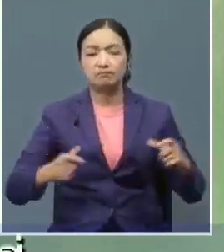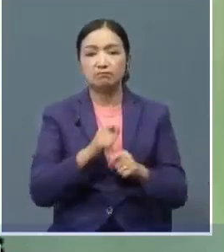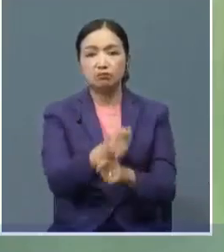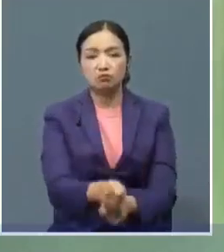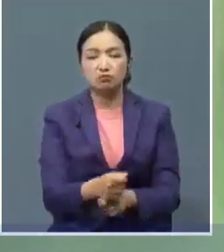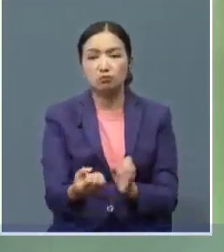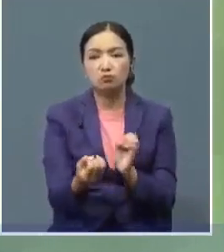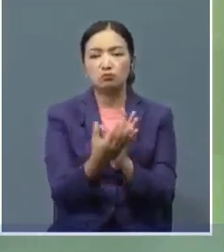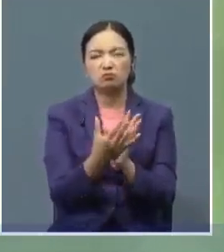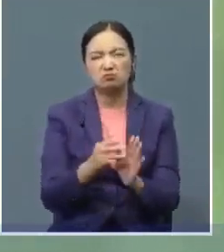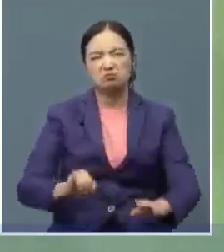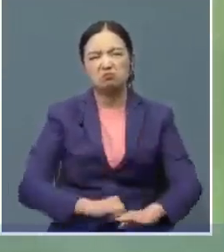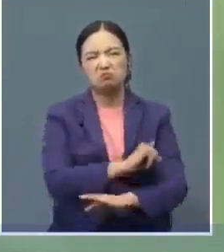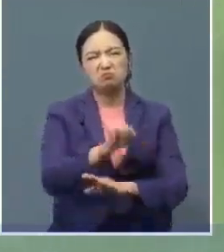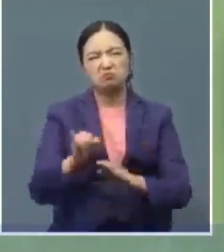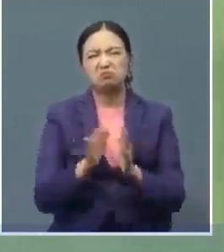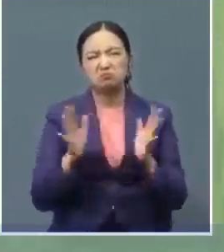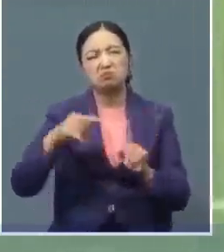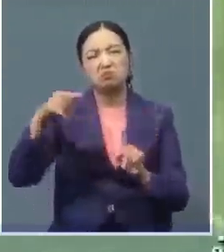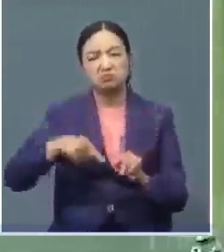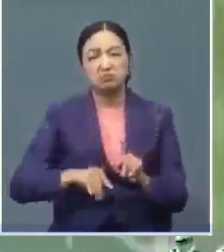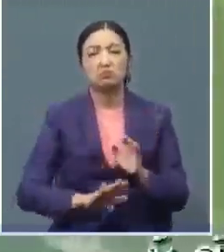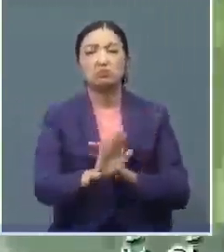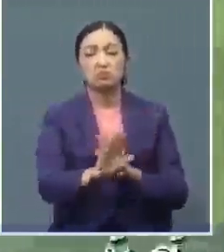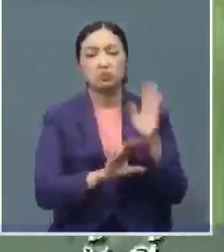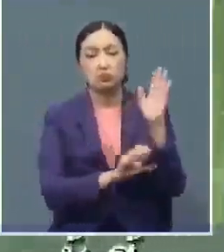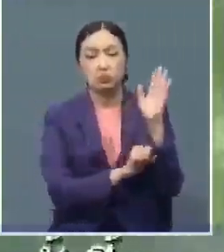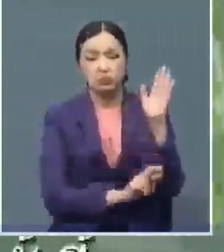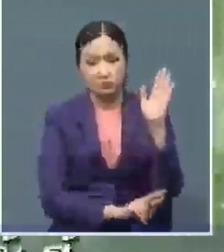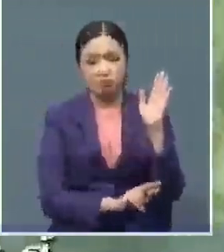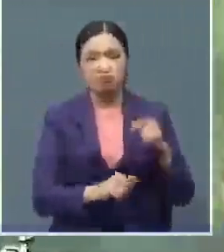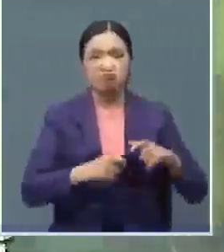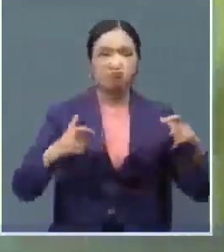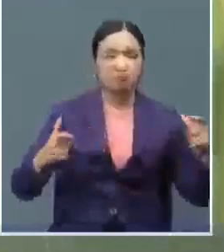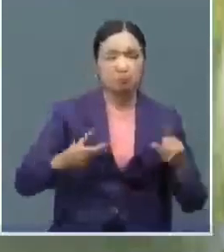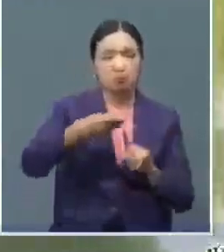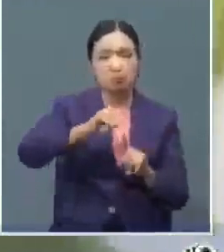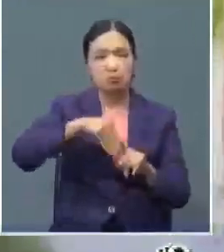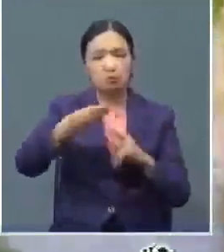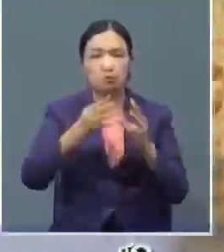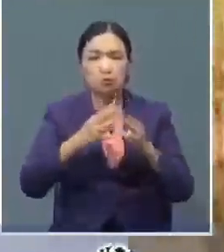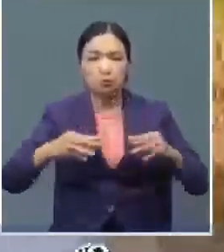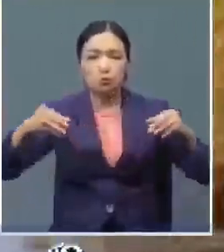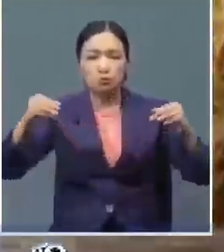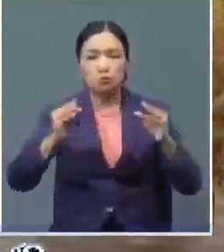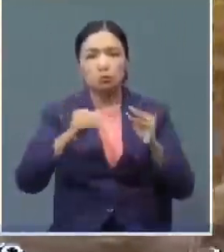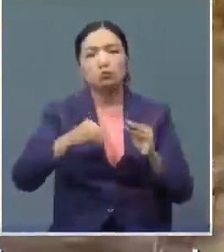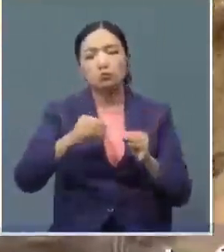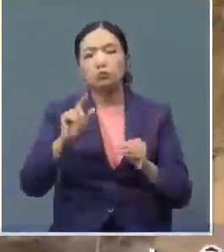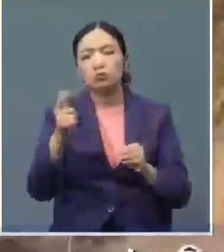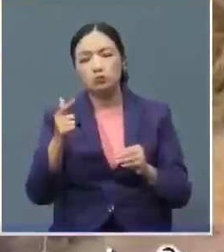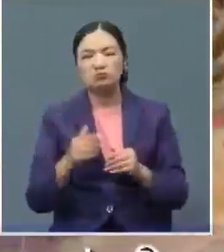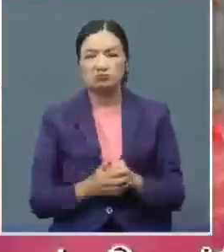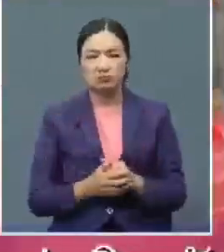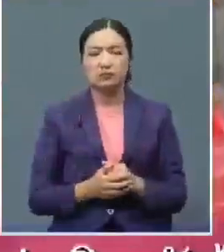ผลกระทบหลายพันไร่อันนี้คือของสุราษฎร์ธานีนะนะครับทั้งแปลงใหญ่มีกล้วยหอมด้วยนะฮะกล้วยหอมทองบ้านน้ำราด